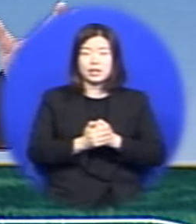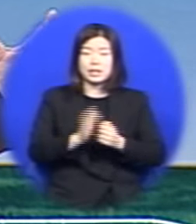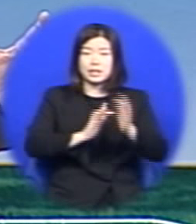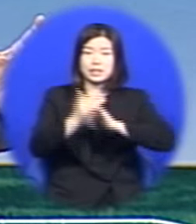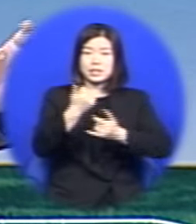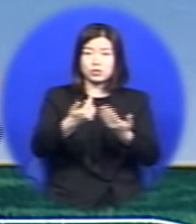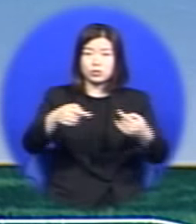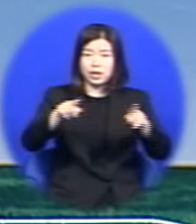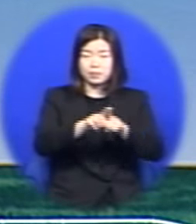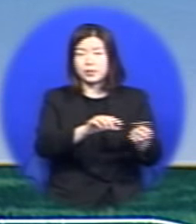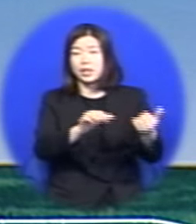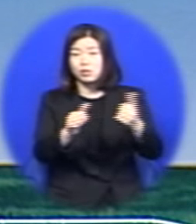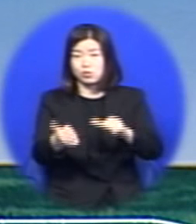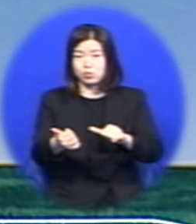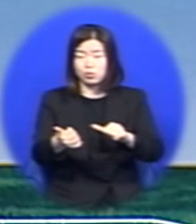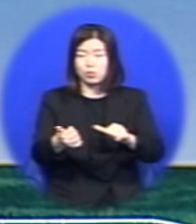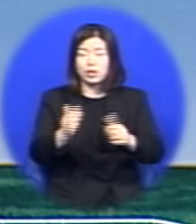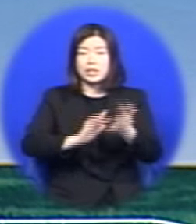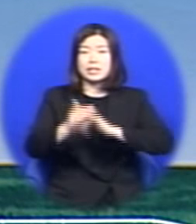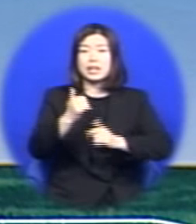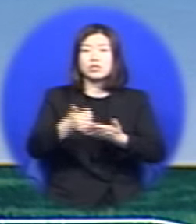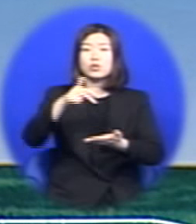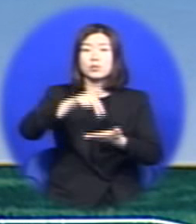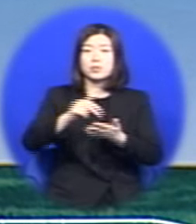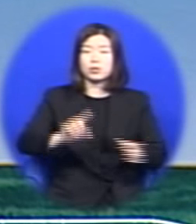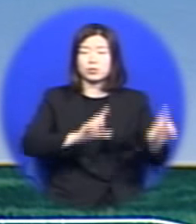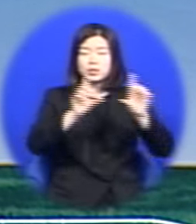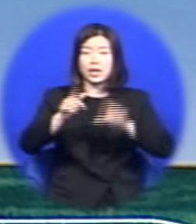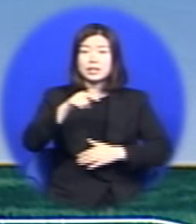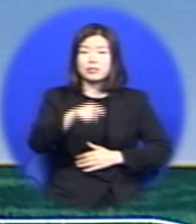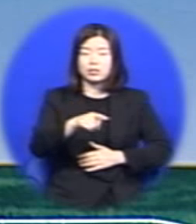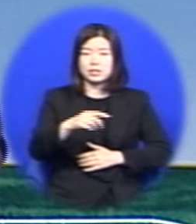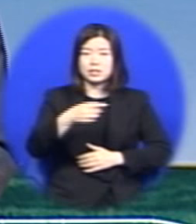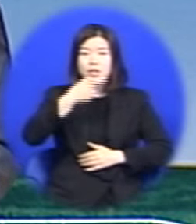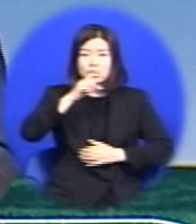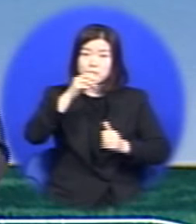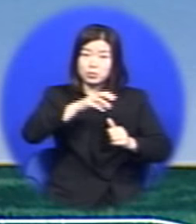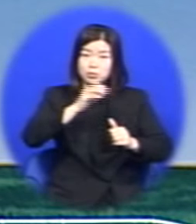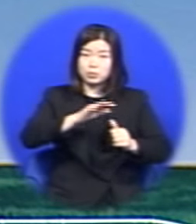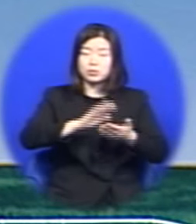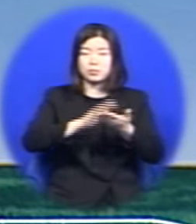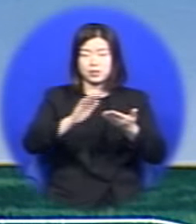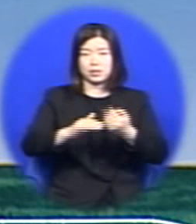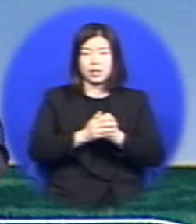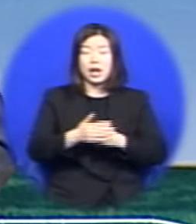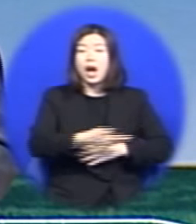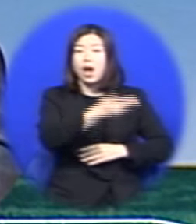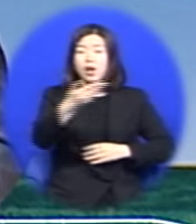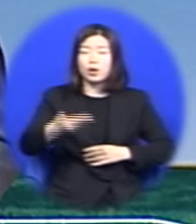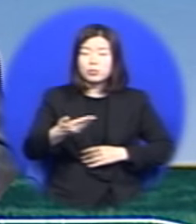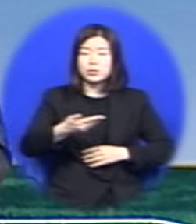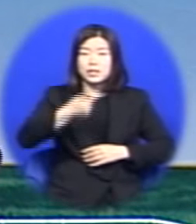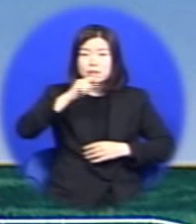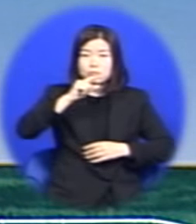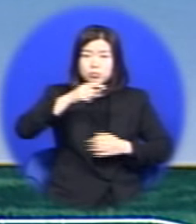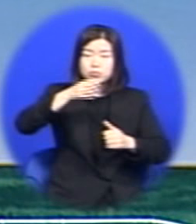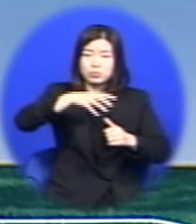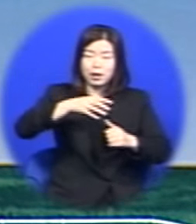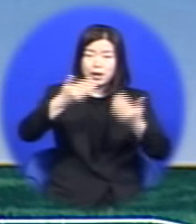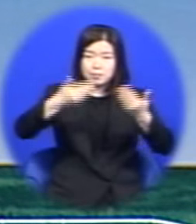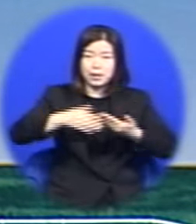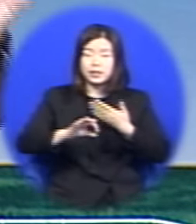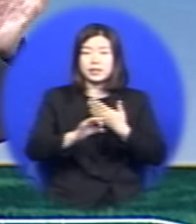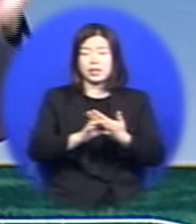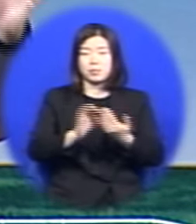예수님과 함께 죽고 예수님으로 사는 것이 세례입니다. 여러분이 세례를 받았다면 여러분은 이미 예수님과 함께